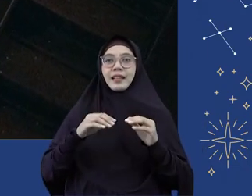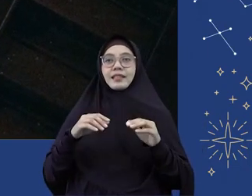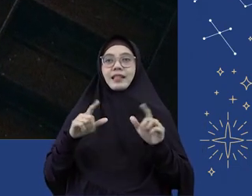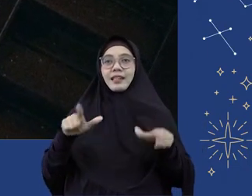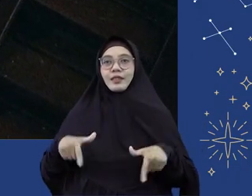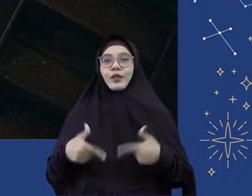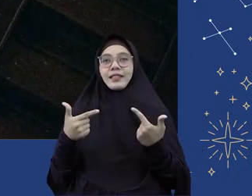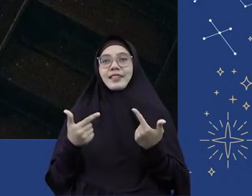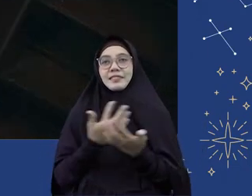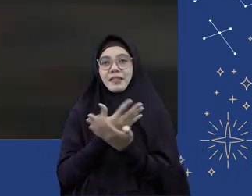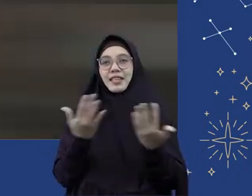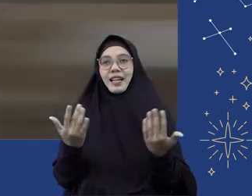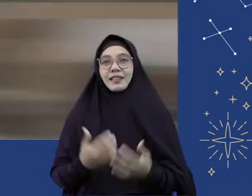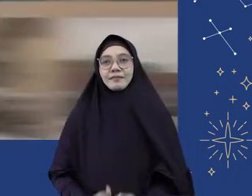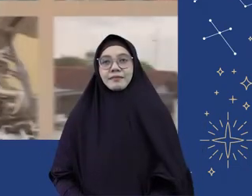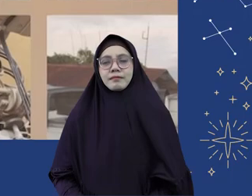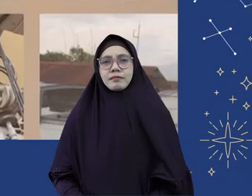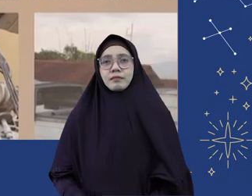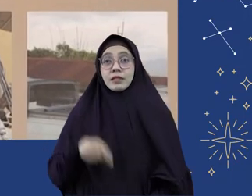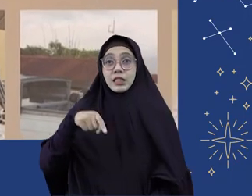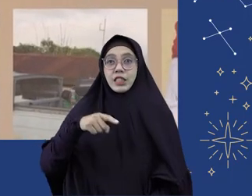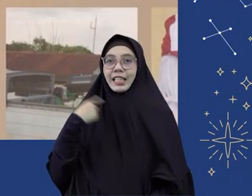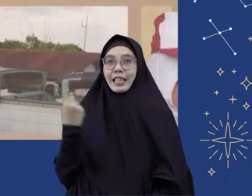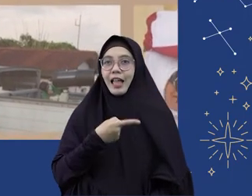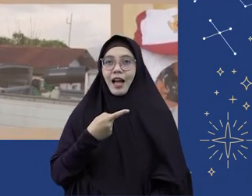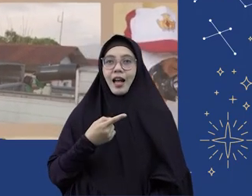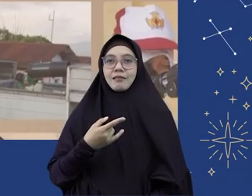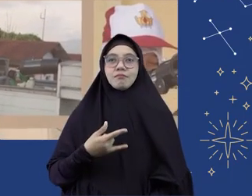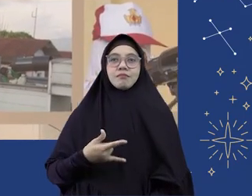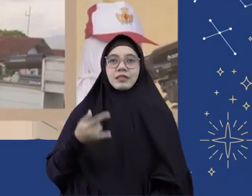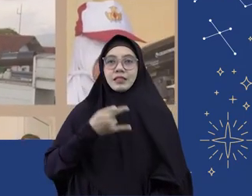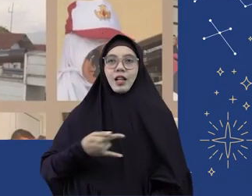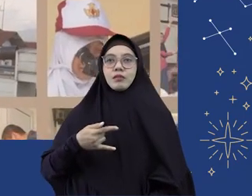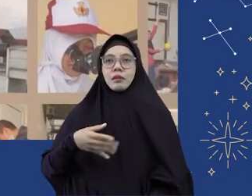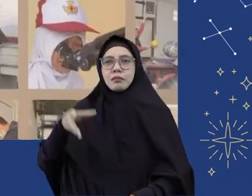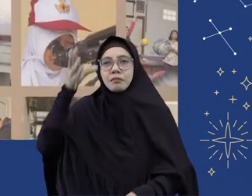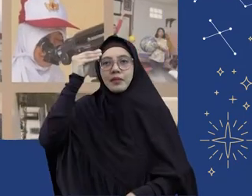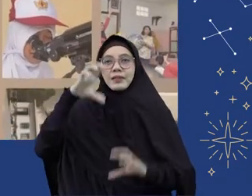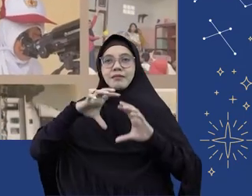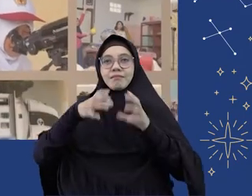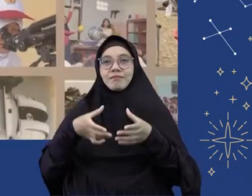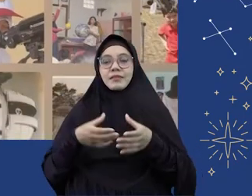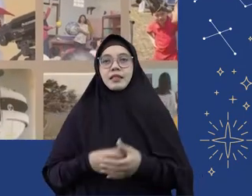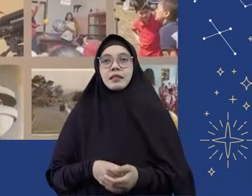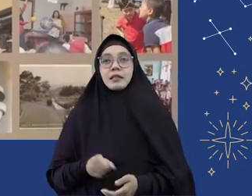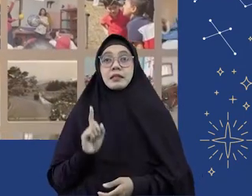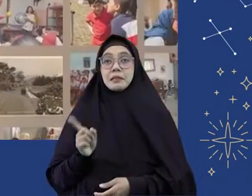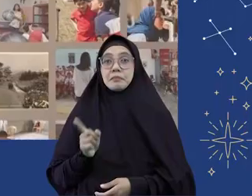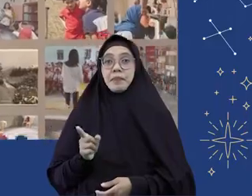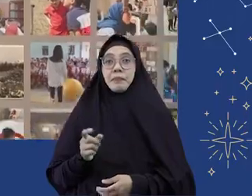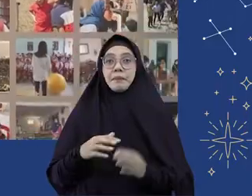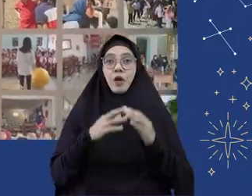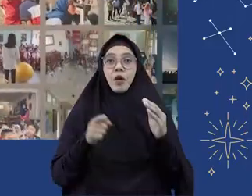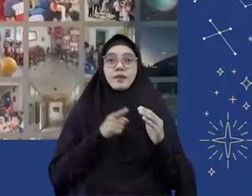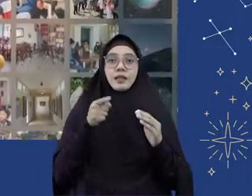rakyat dan kesejahteraannya di sini kita akan selalu dapat menggapai pengetahuan tentang alam semesta karena observatorium